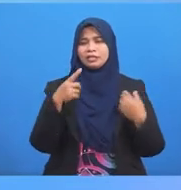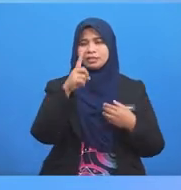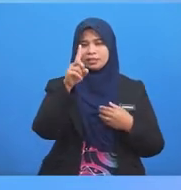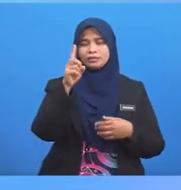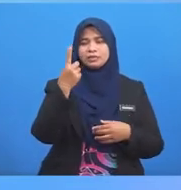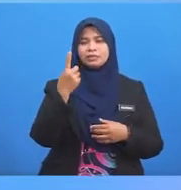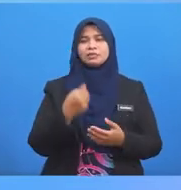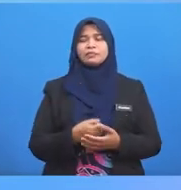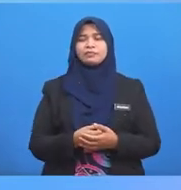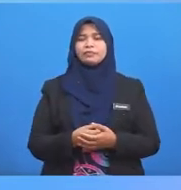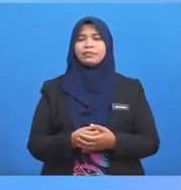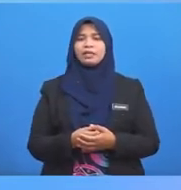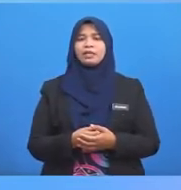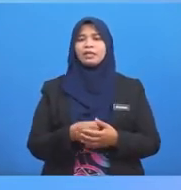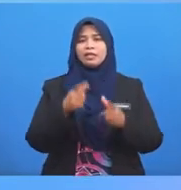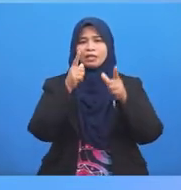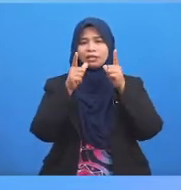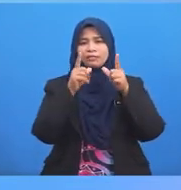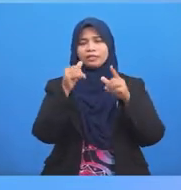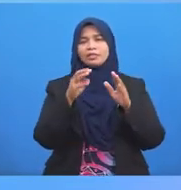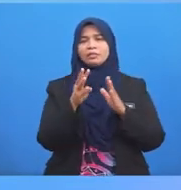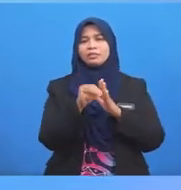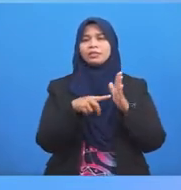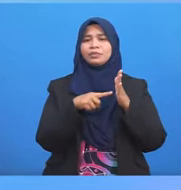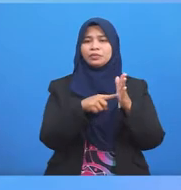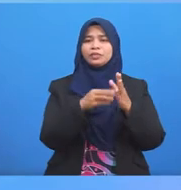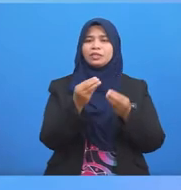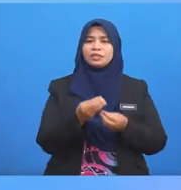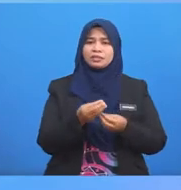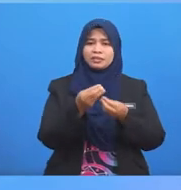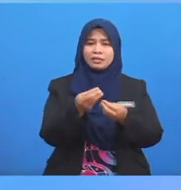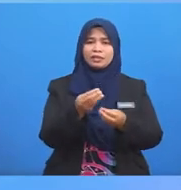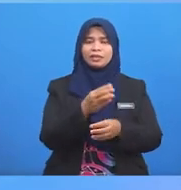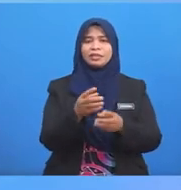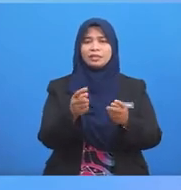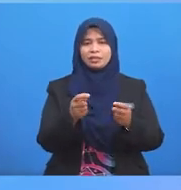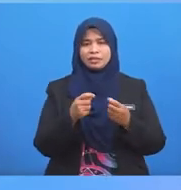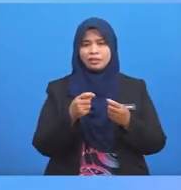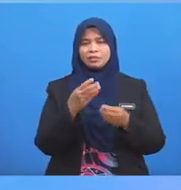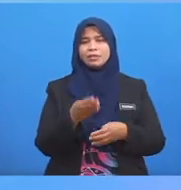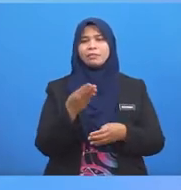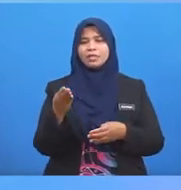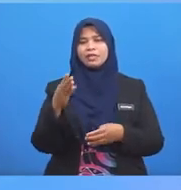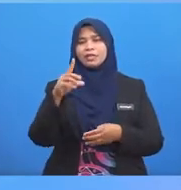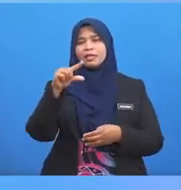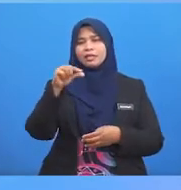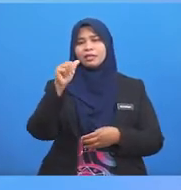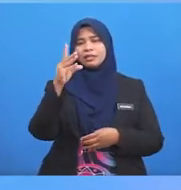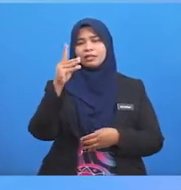sahaja, iaitu lafaz yang menunjukkan penyerahan dan penerimaan barang